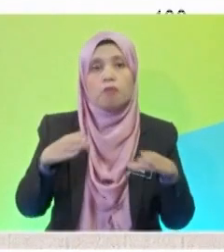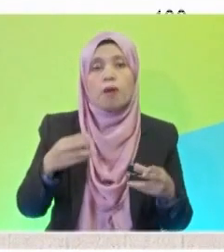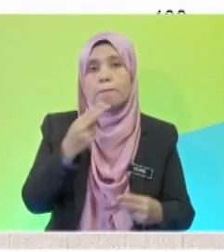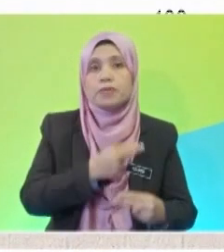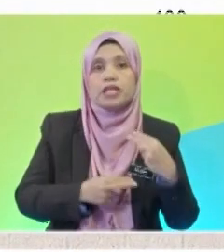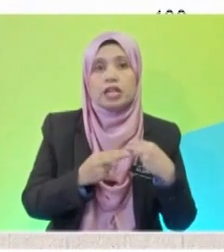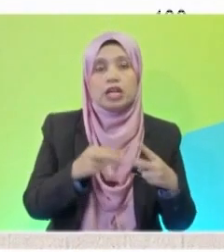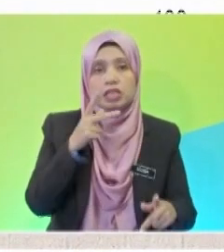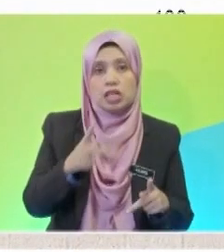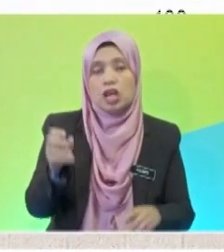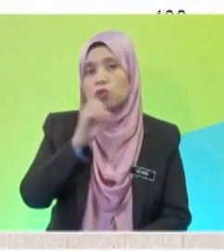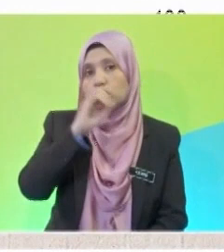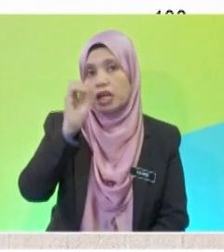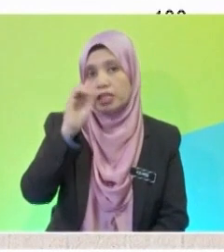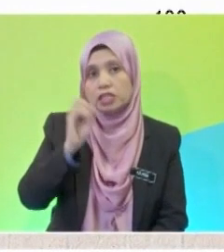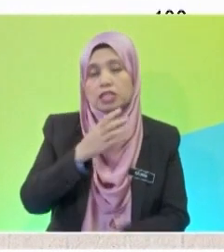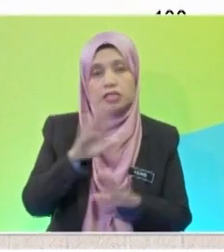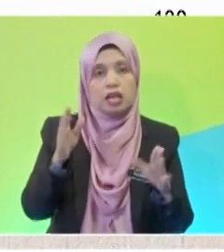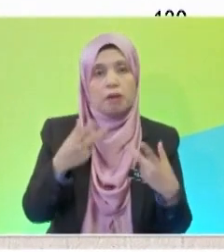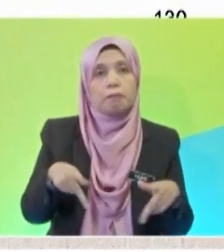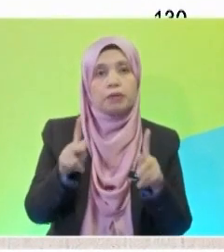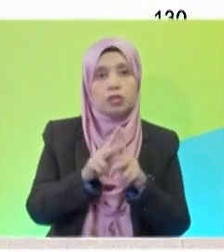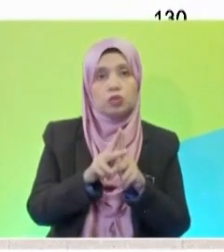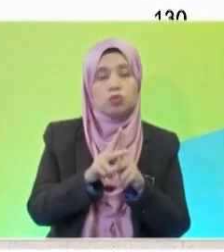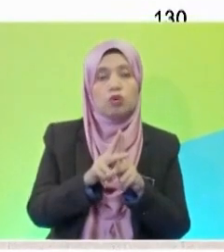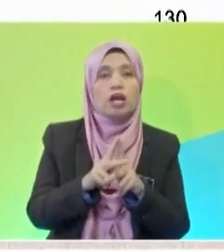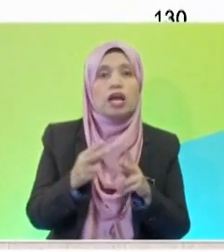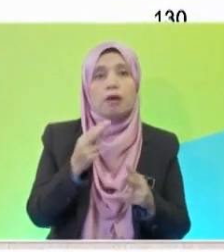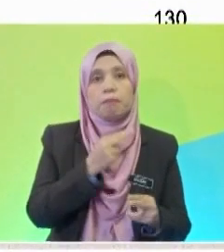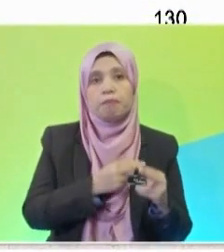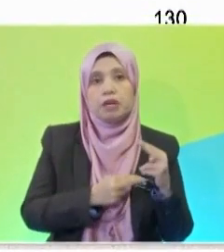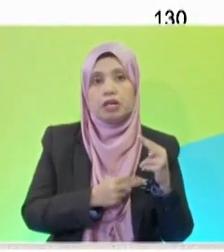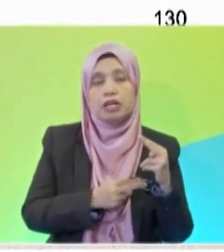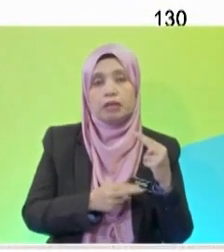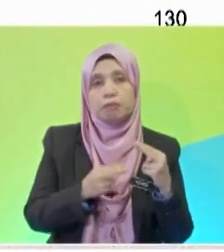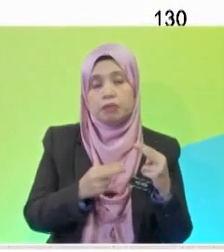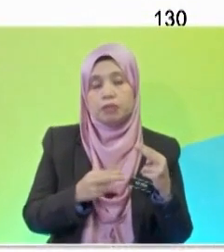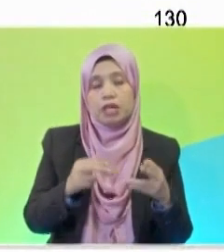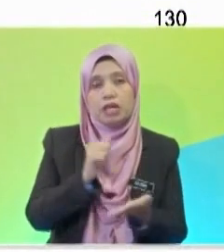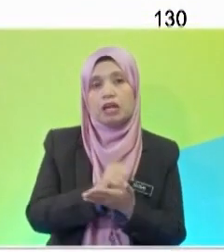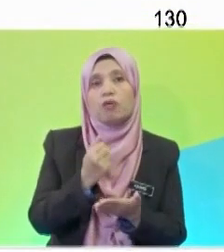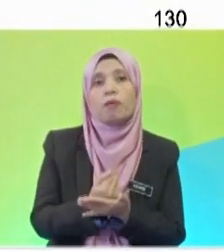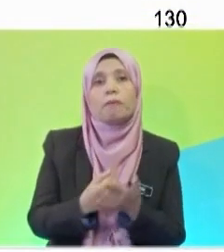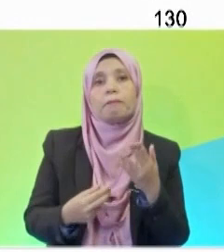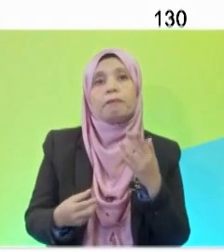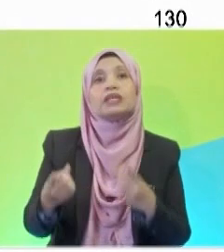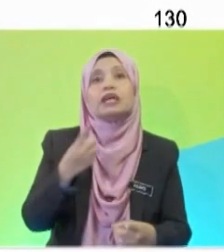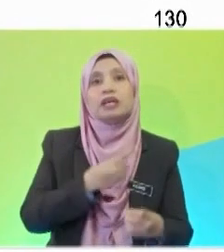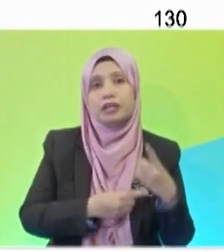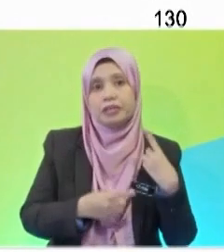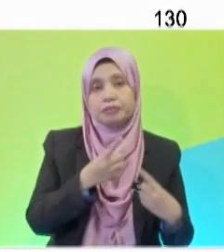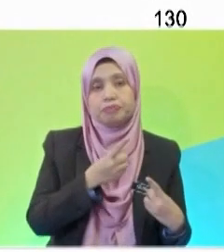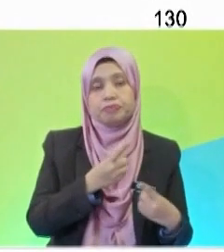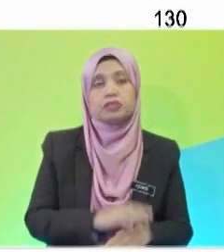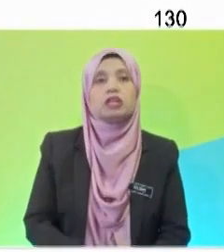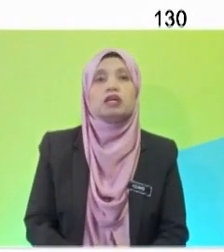perniagaan. Jika tak ada, tak perlu kita sediakan akaun perdagangan. Sebab soalan ini ada, maka kita kena sediakan akaun perdagangan. Baik. Okey. Yang